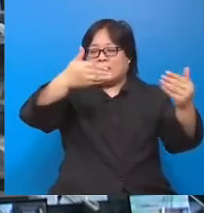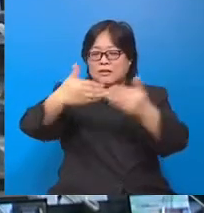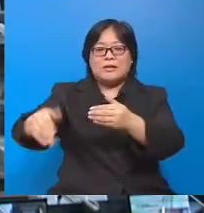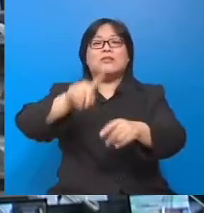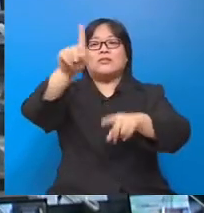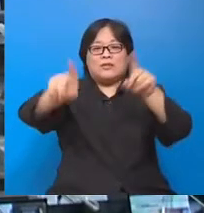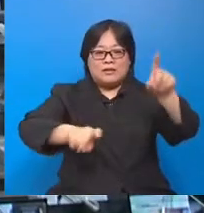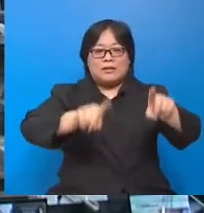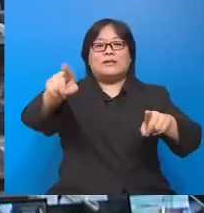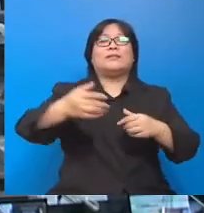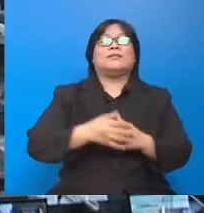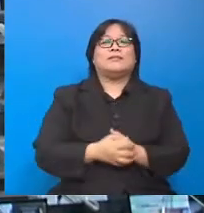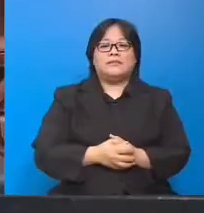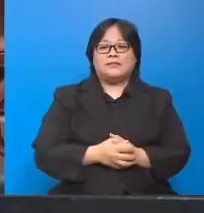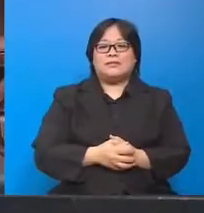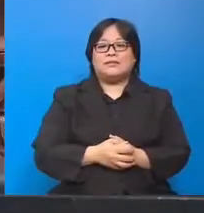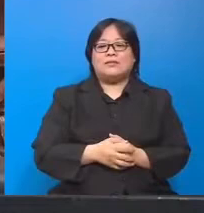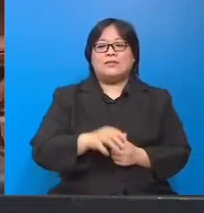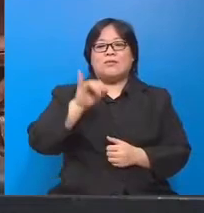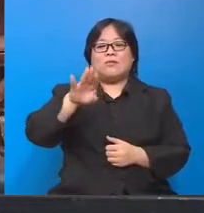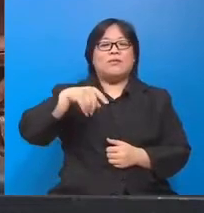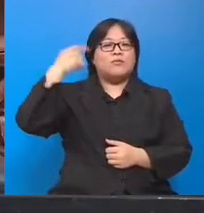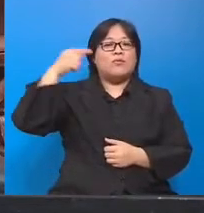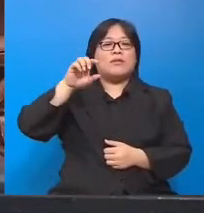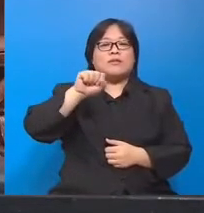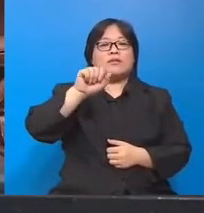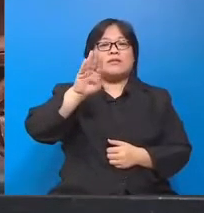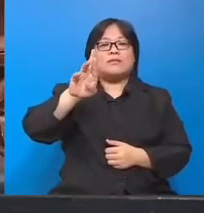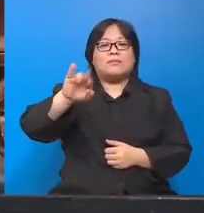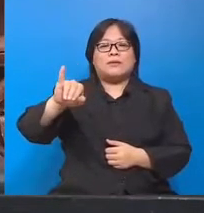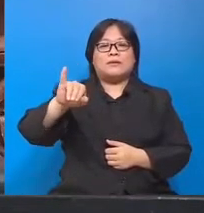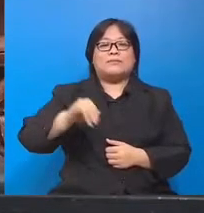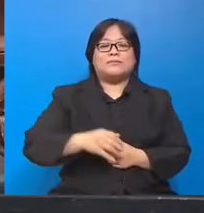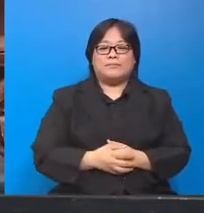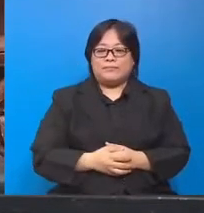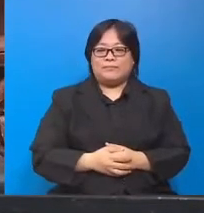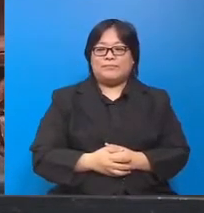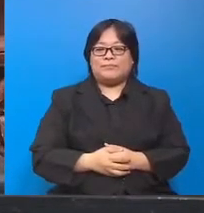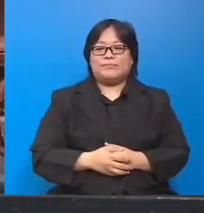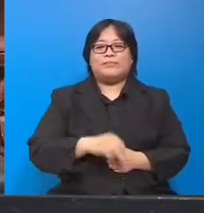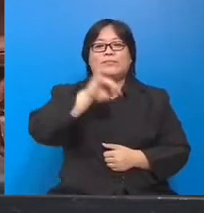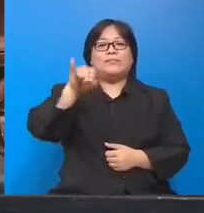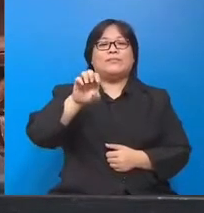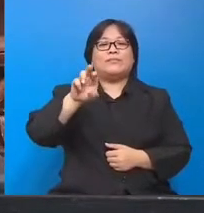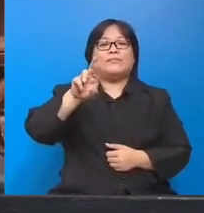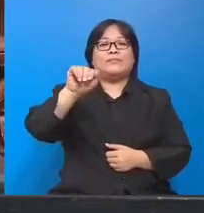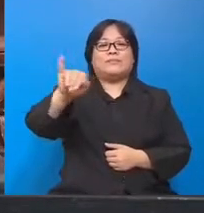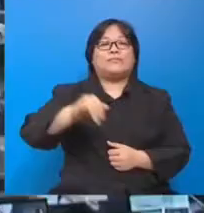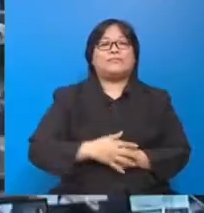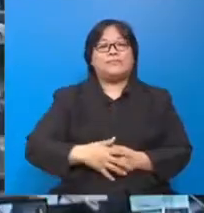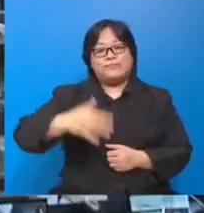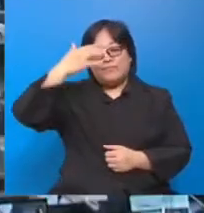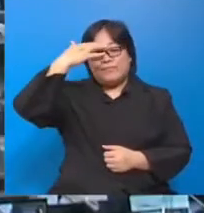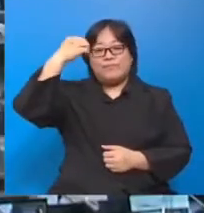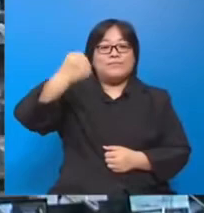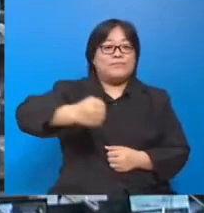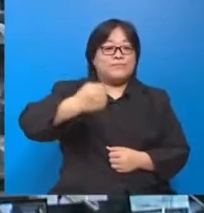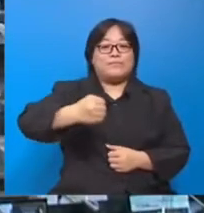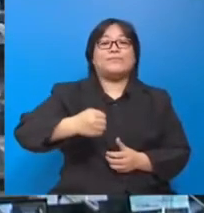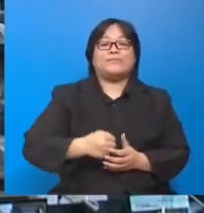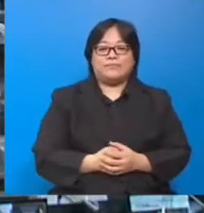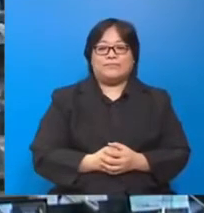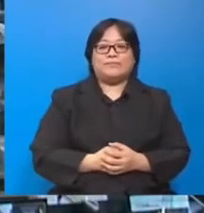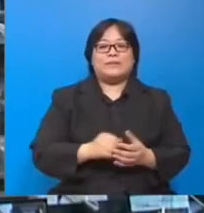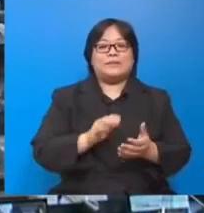pertanyaan Spanyol kepada yang belum Advance Abby acid yang bernama jerai assalamualaikum warahmatullah wabarakatuh